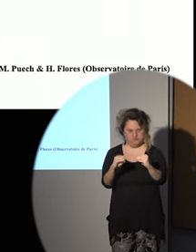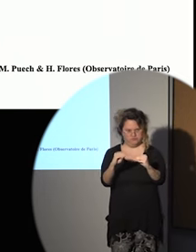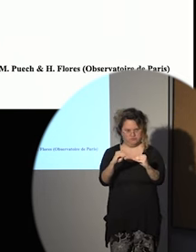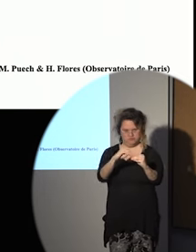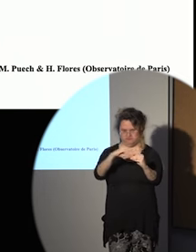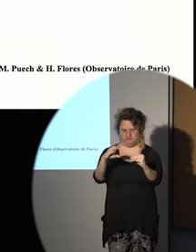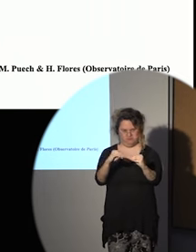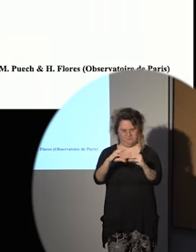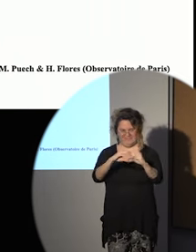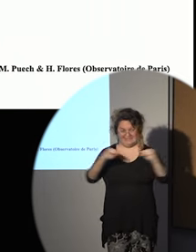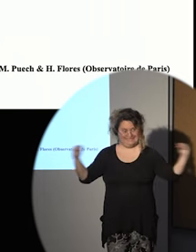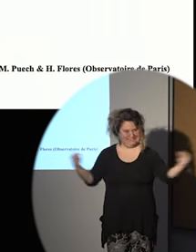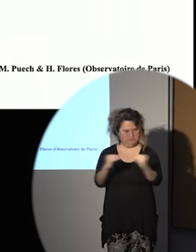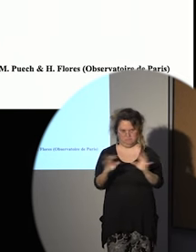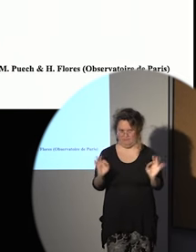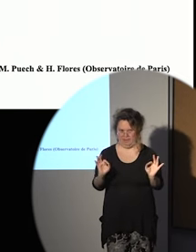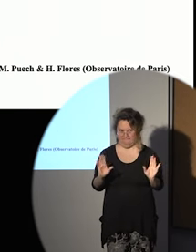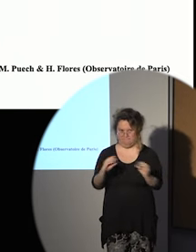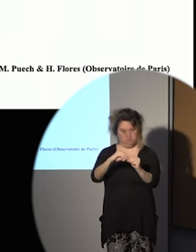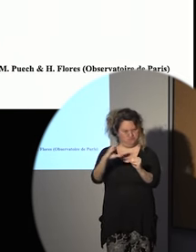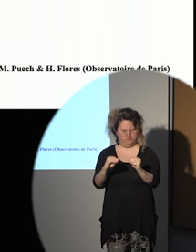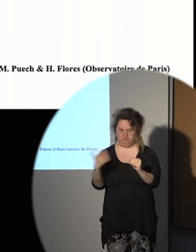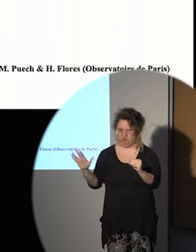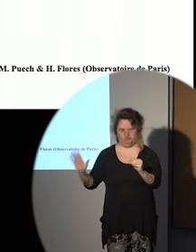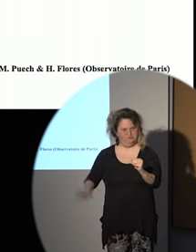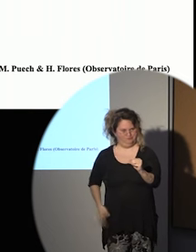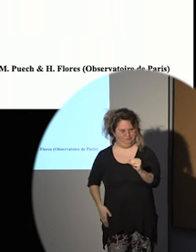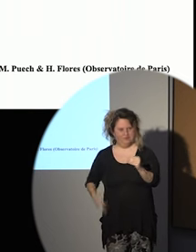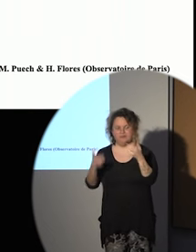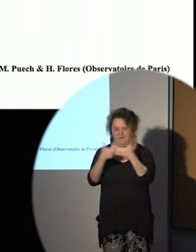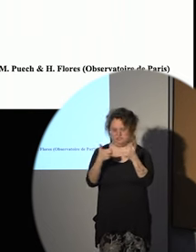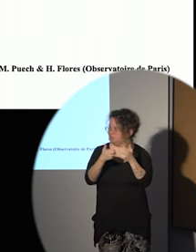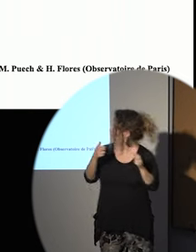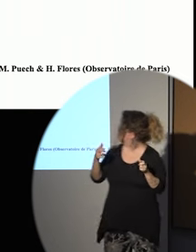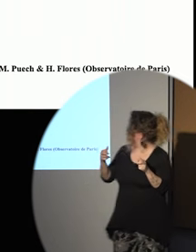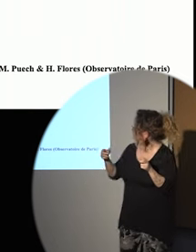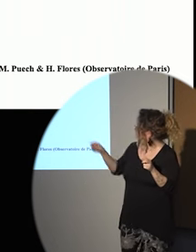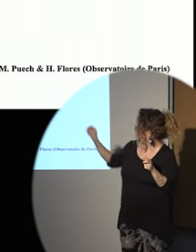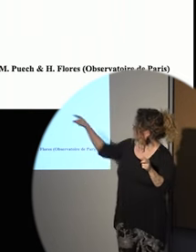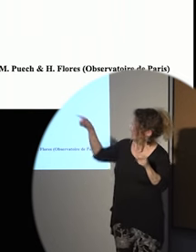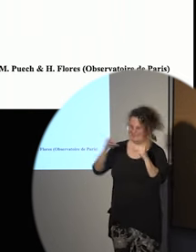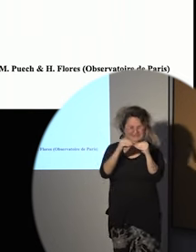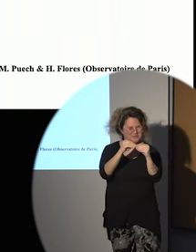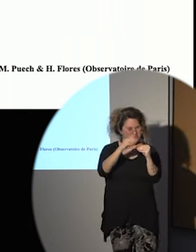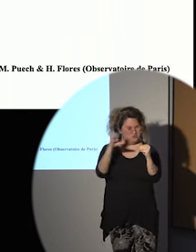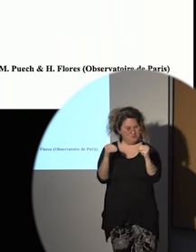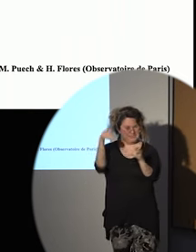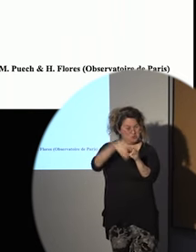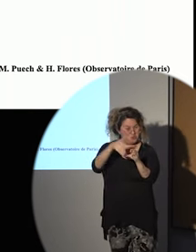dans cette galaxie. Ici, dans une galaxie comme celle-ci, les étoiles ont des mouvements